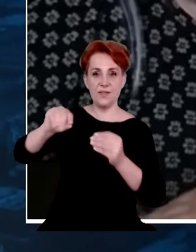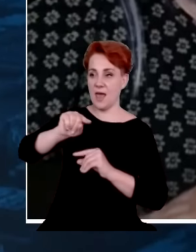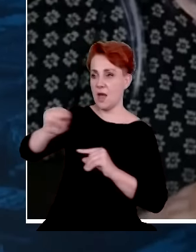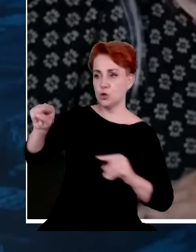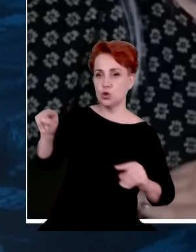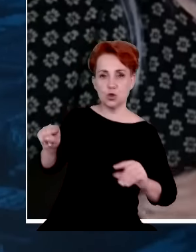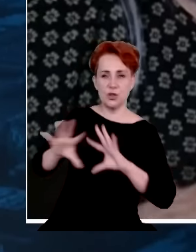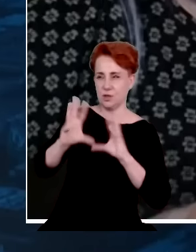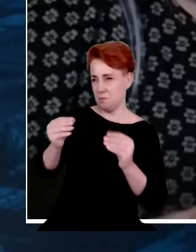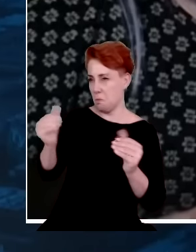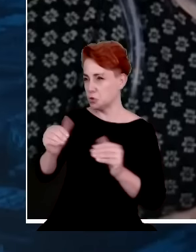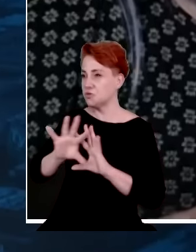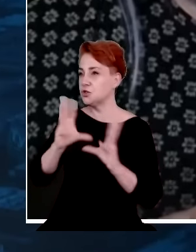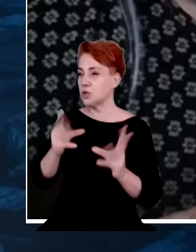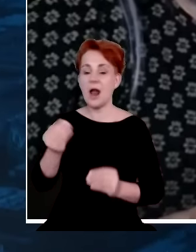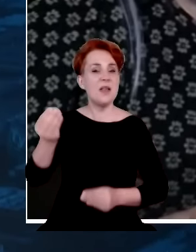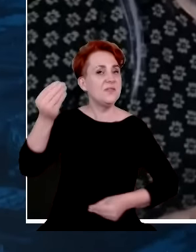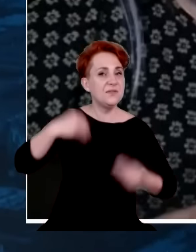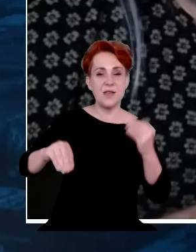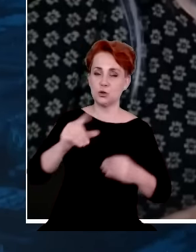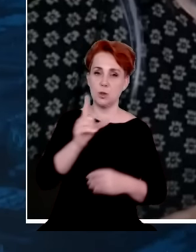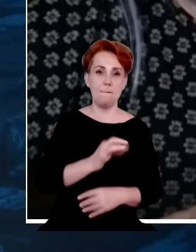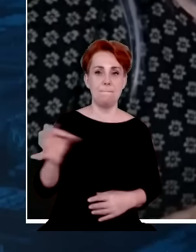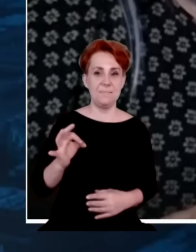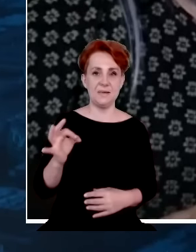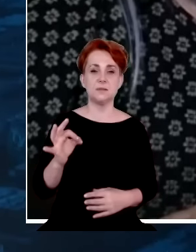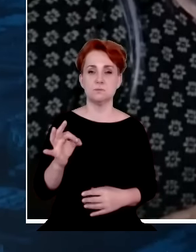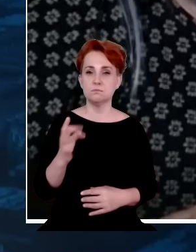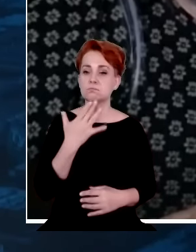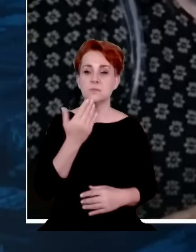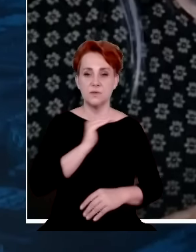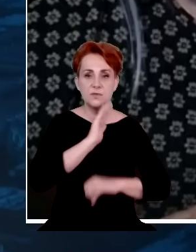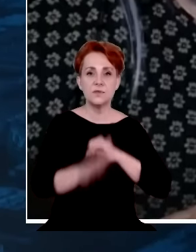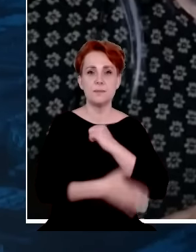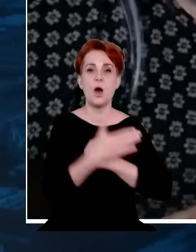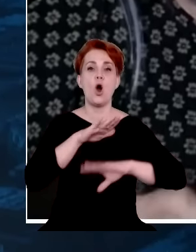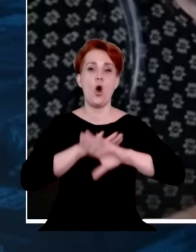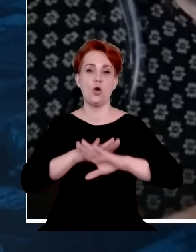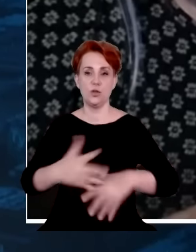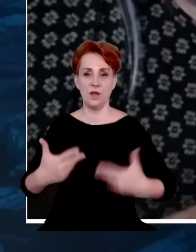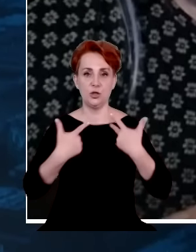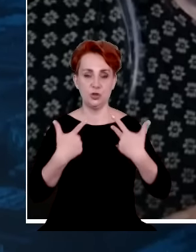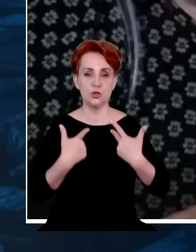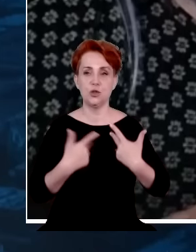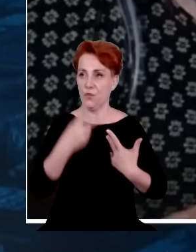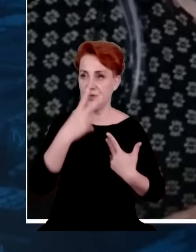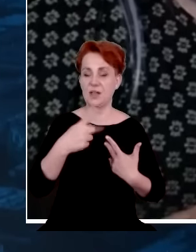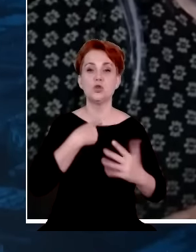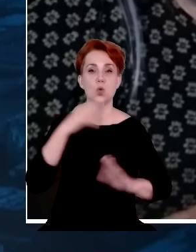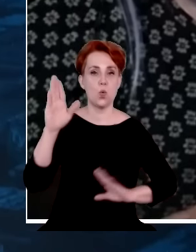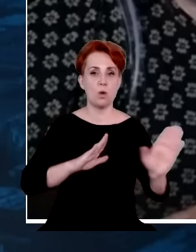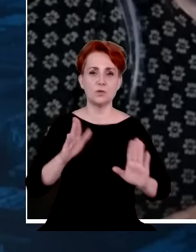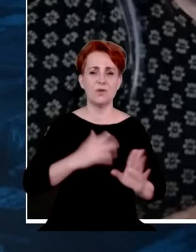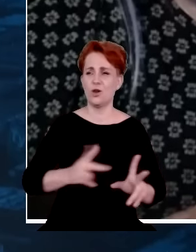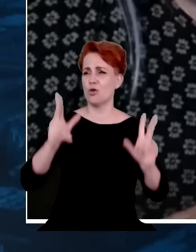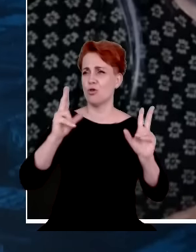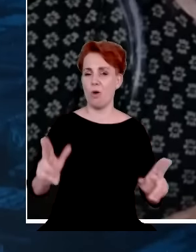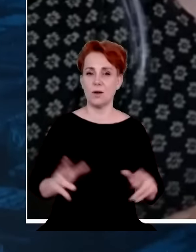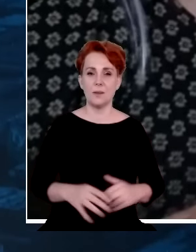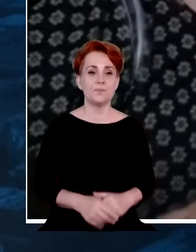koledzy ogromna liczba posłów Prawa i Sprawiedliwości jest za ochroną życia pokazaliśmy to w głosowaniu w sposób jednoznaczny A to jest